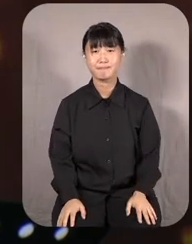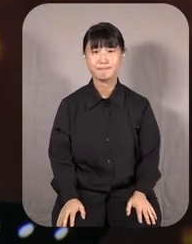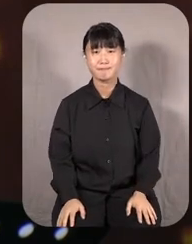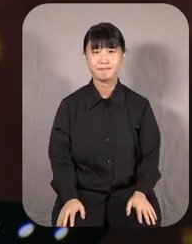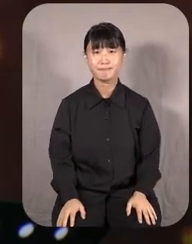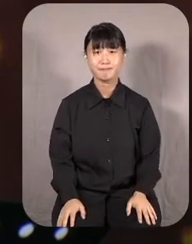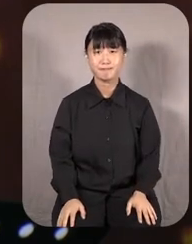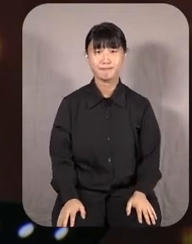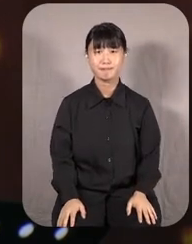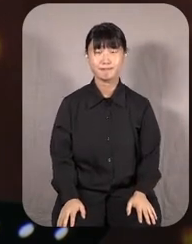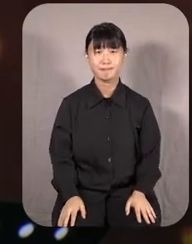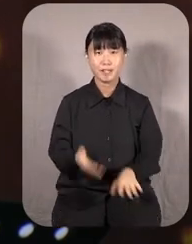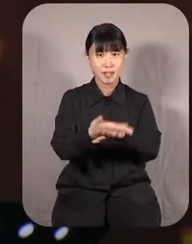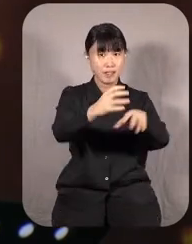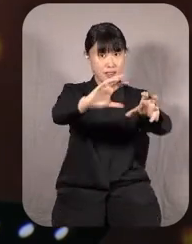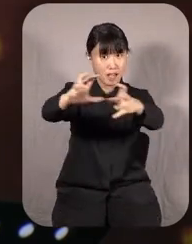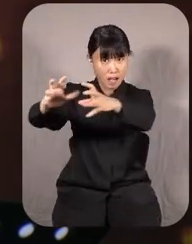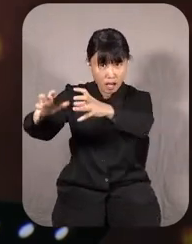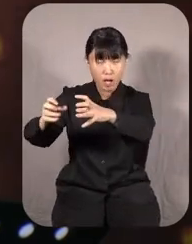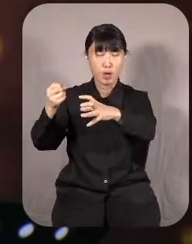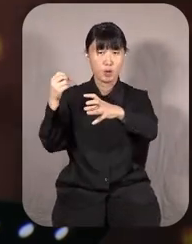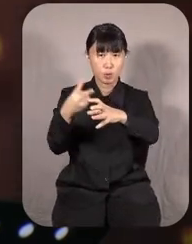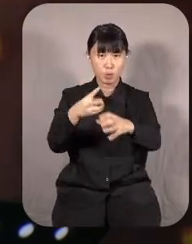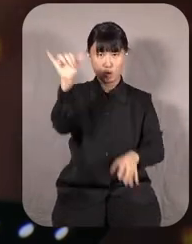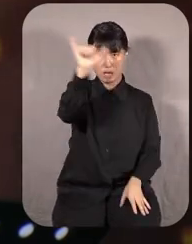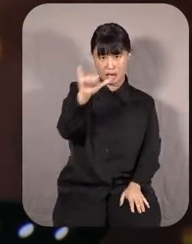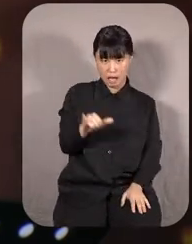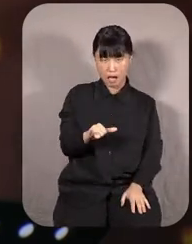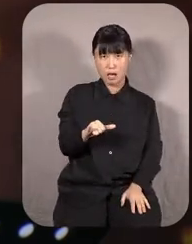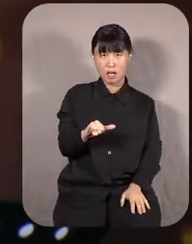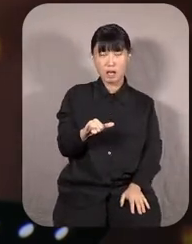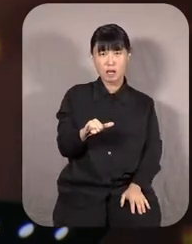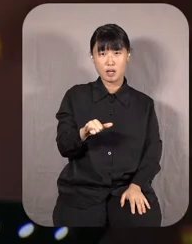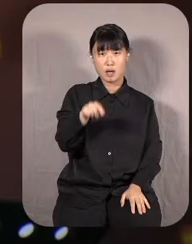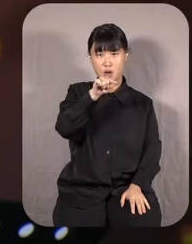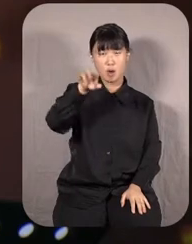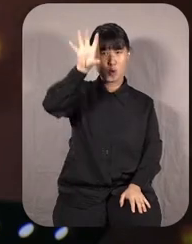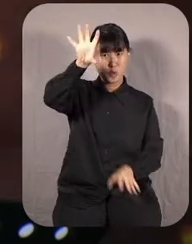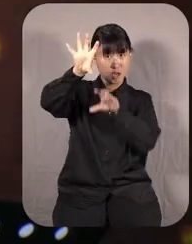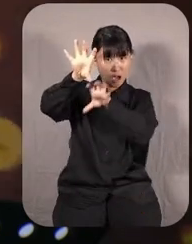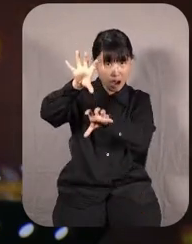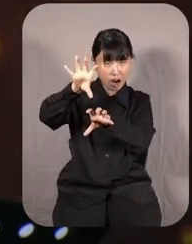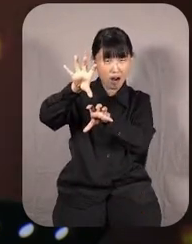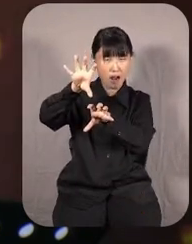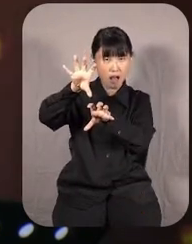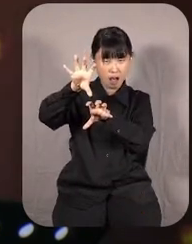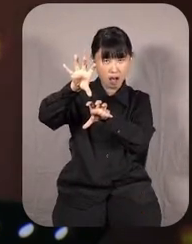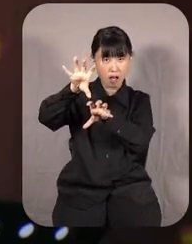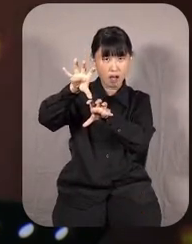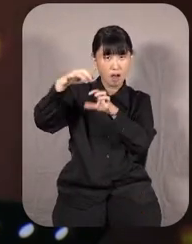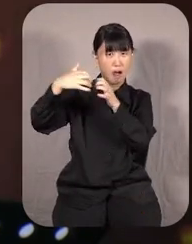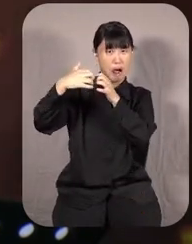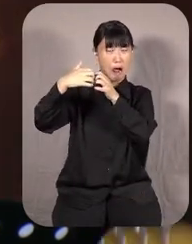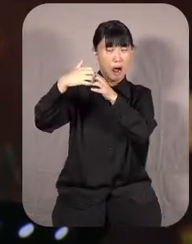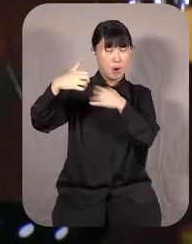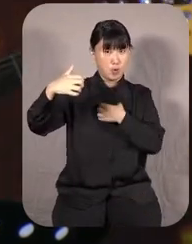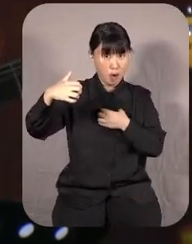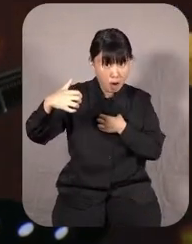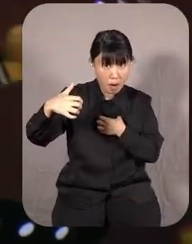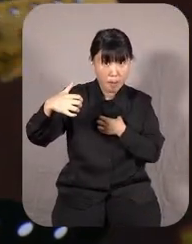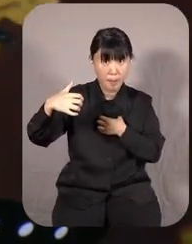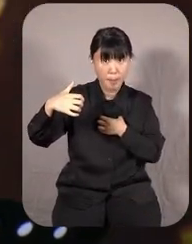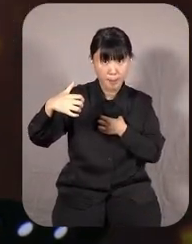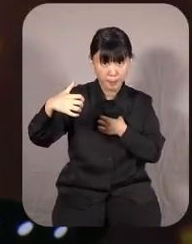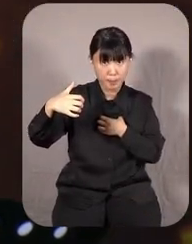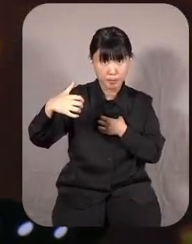주변국들과 그리고 남북관계가 파국으로 치달아서 한반도 전쟁에 한반도가